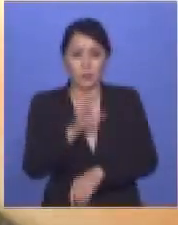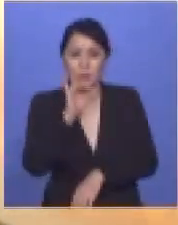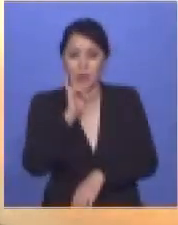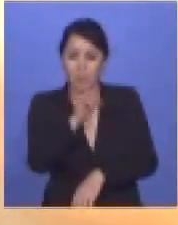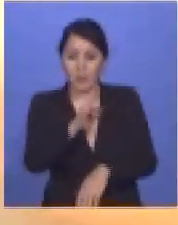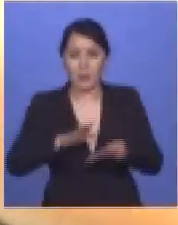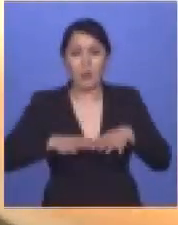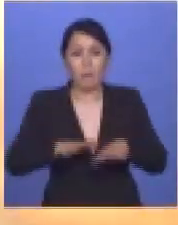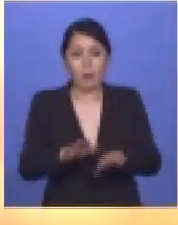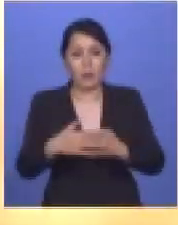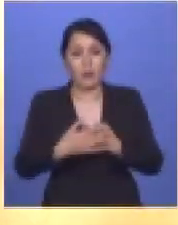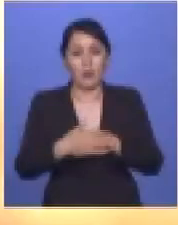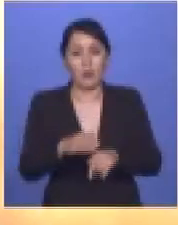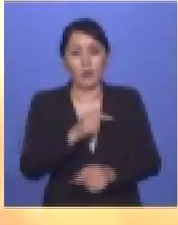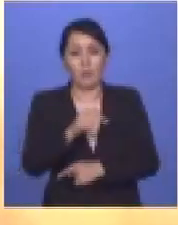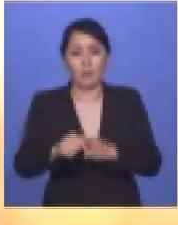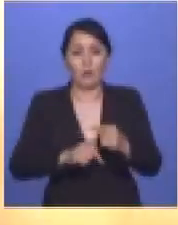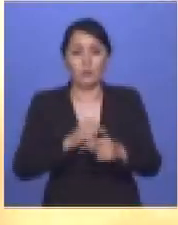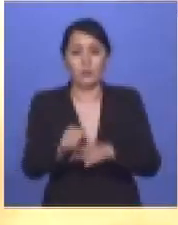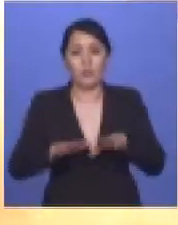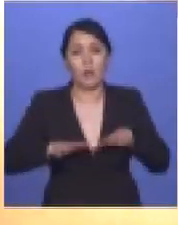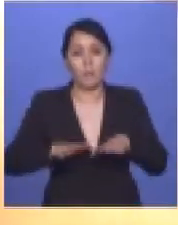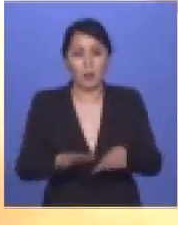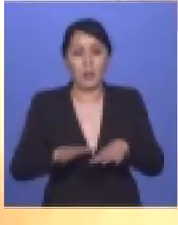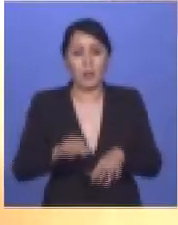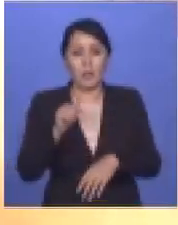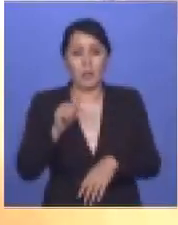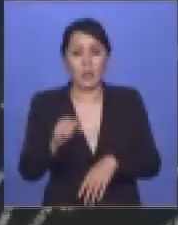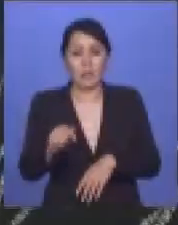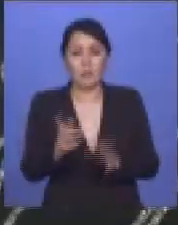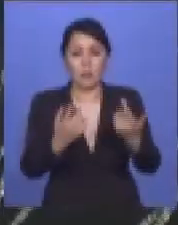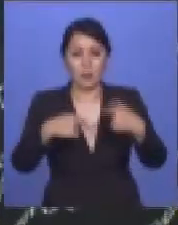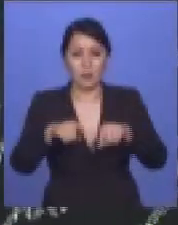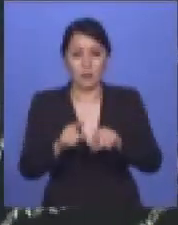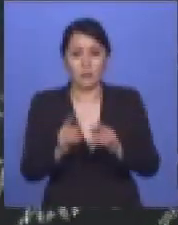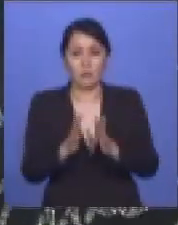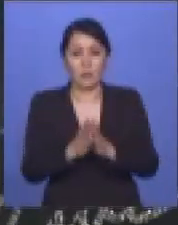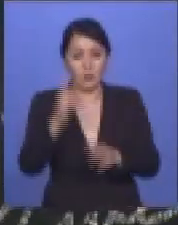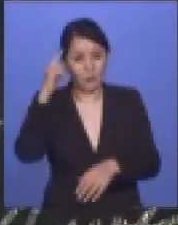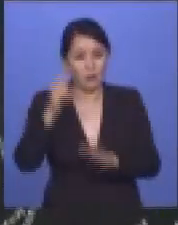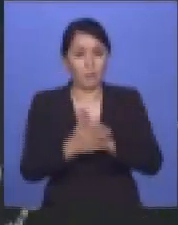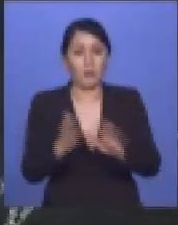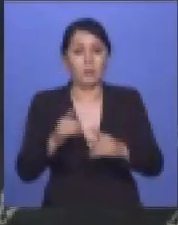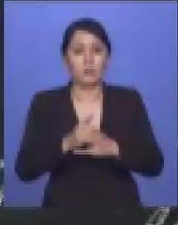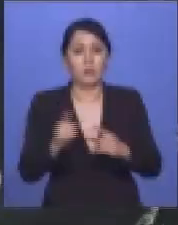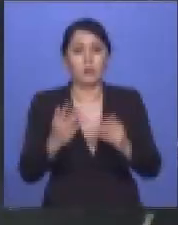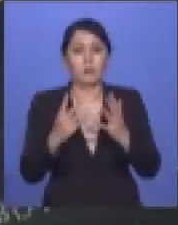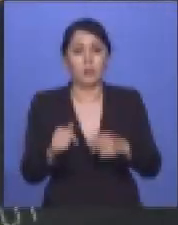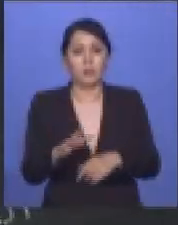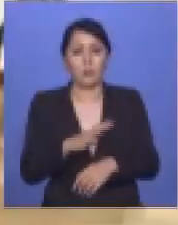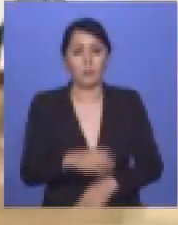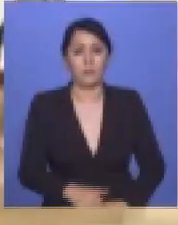ашқан. Кейін кәсіпкерлер палатасынан тігіншілерді оқыту бойынша осындай курстар ұйымдастырылатынын естіп, өз білімін кеңейтуге шешім